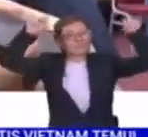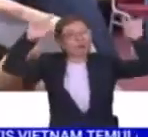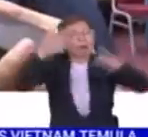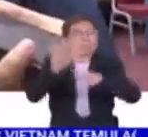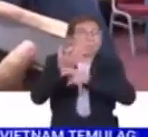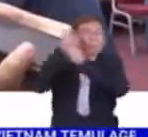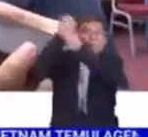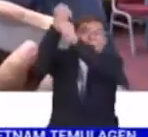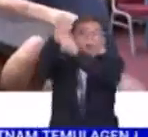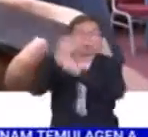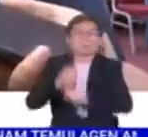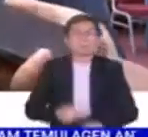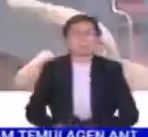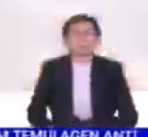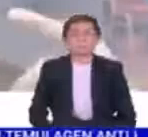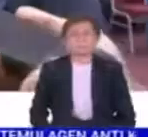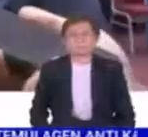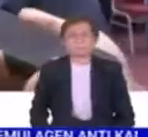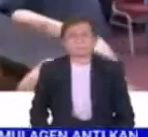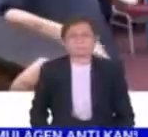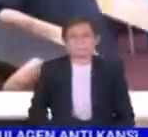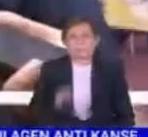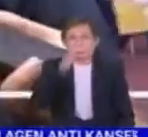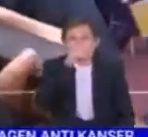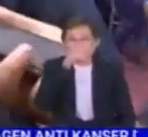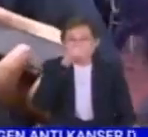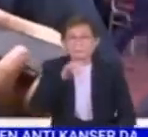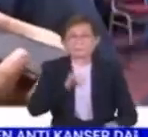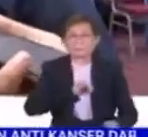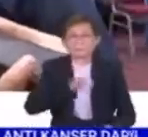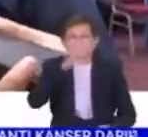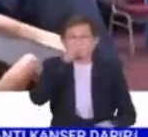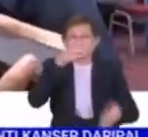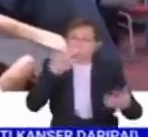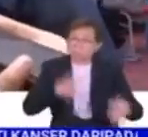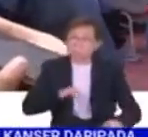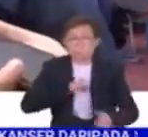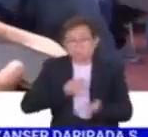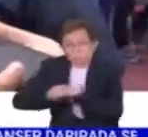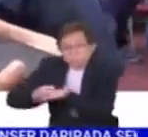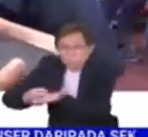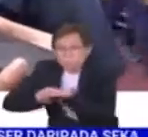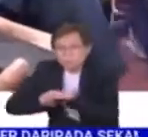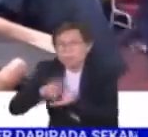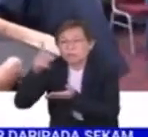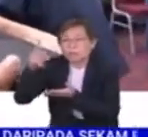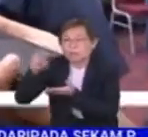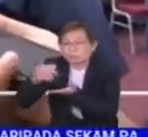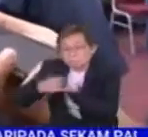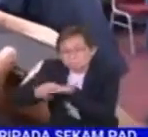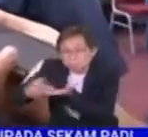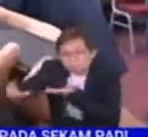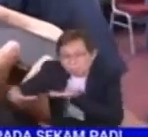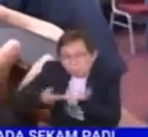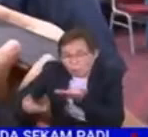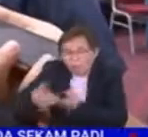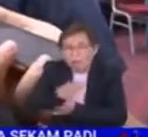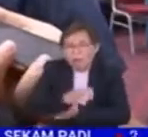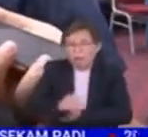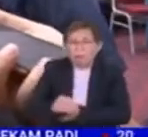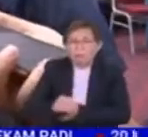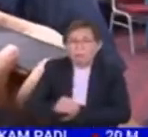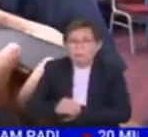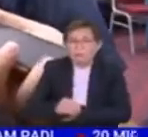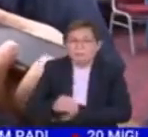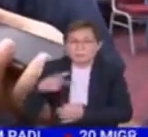menempa kejayaan Melaka Saya telah pun berbincang dengan amat berhormat ketua menteri dan seperti saya